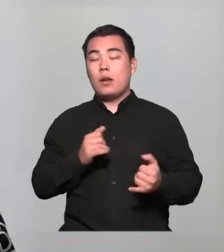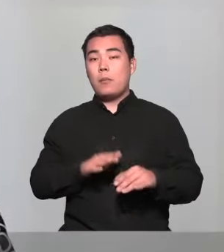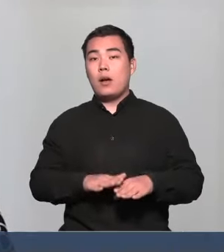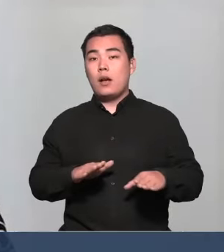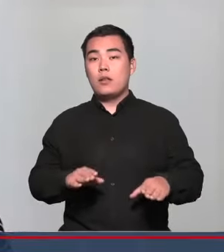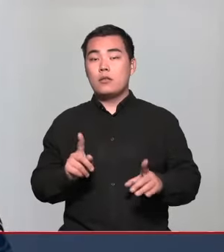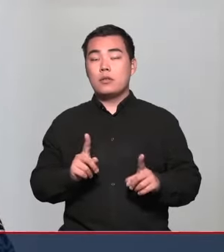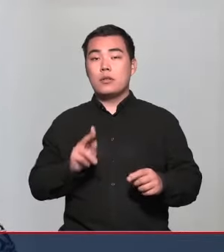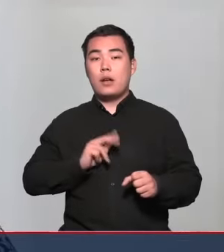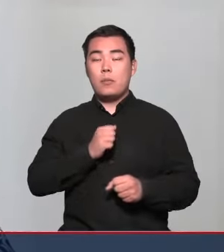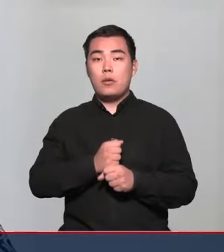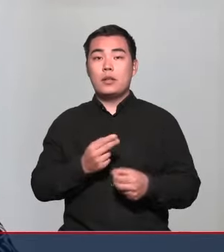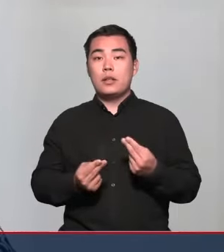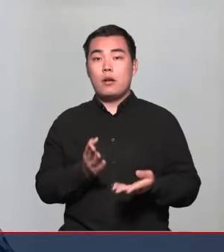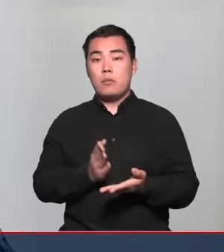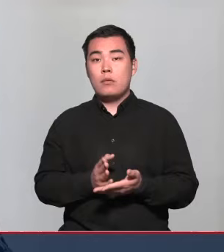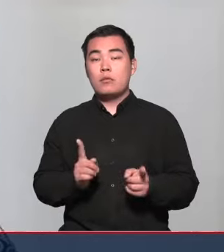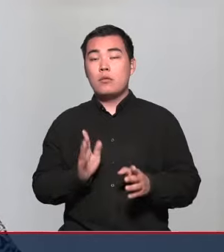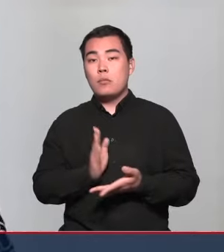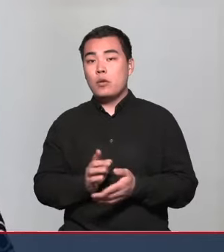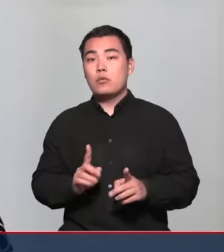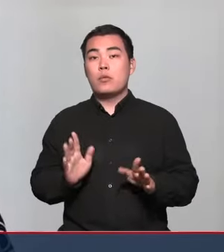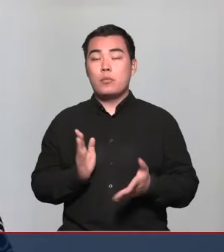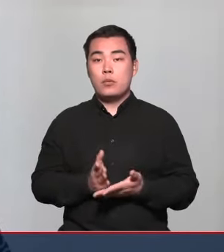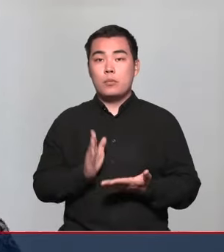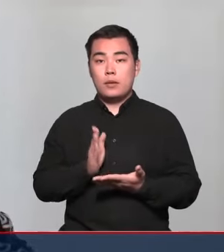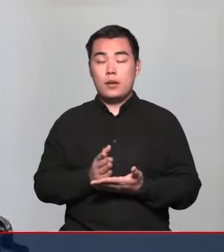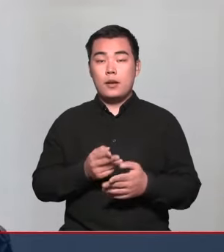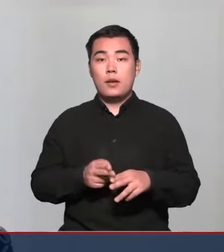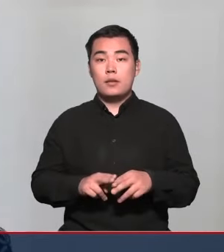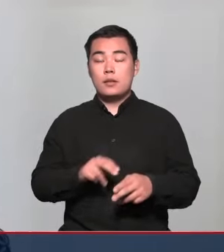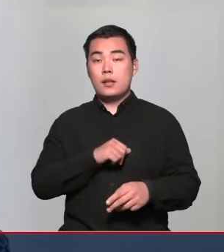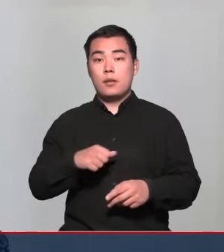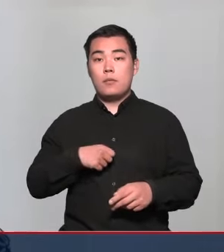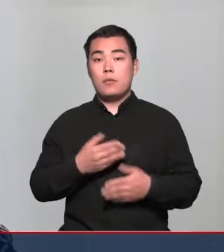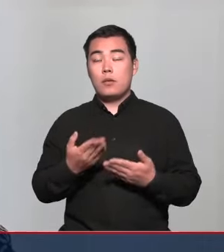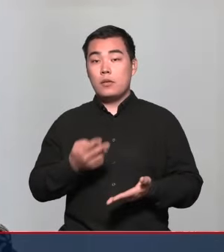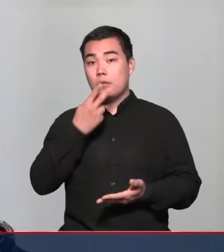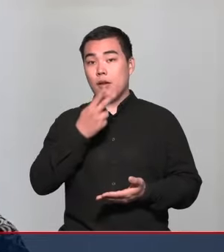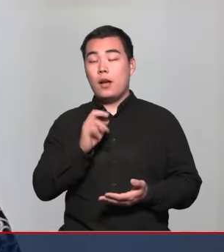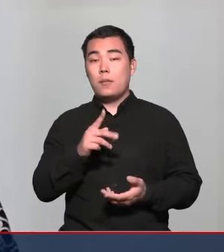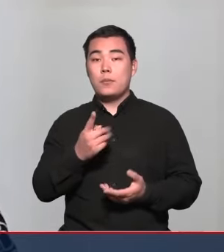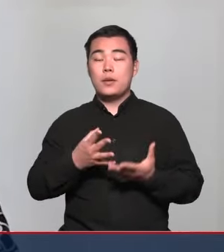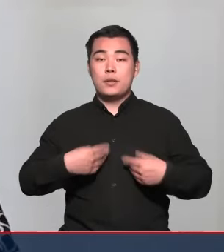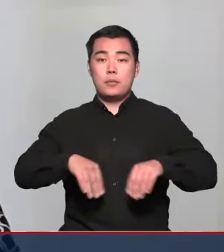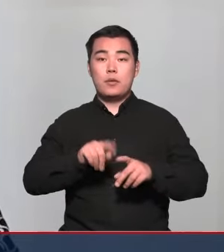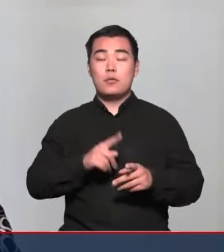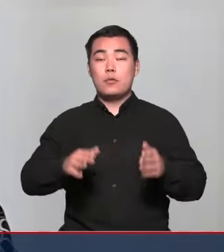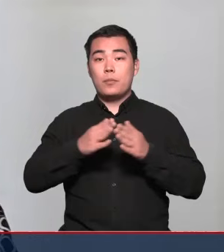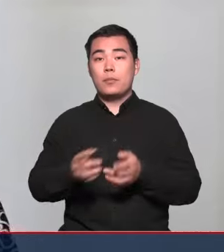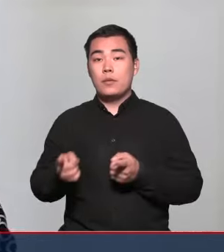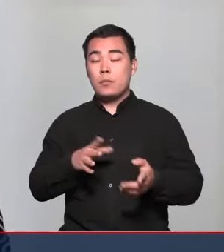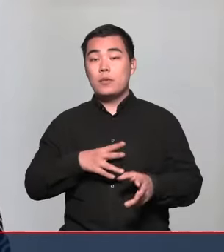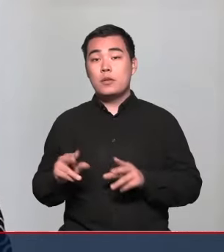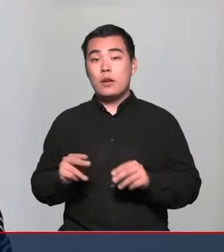жүрей бастады ойлап, не боламыз, не боламыз деп. Алла жаса Құдайға шүкір, мінекей, Бірлік болса тірлік болады дейді.